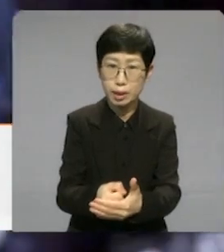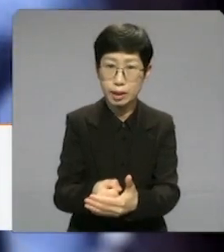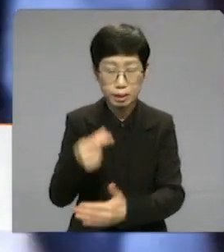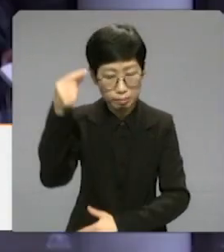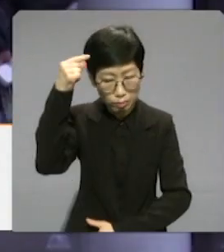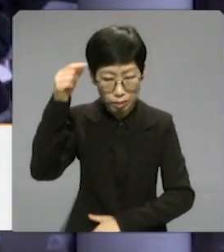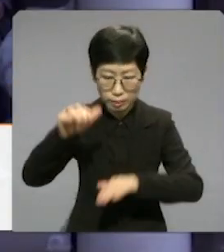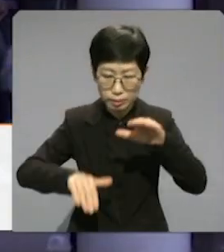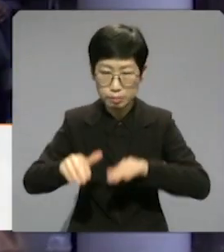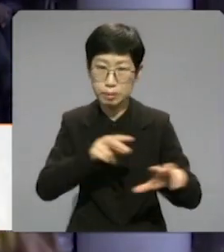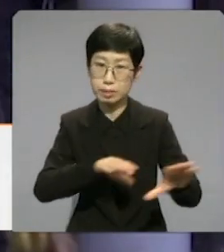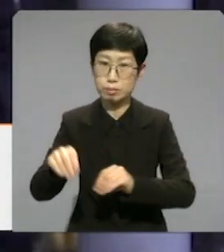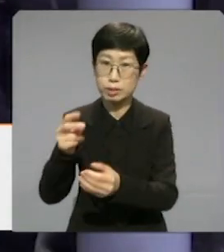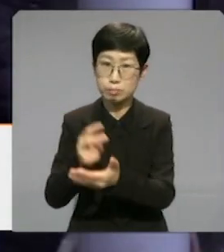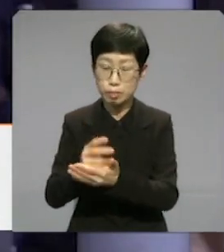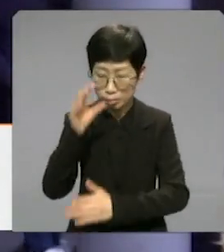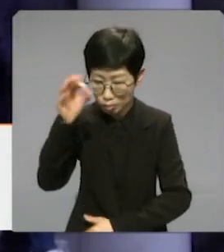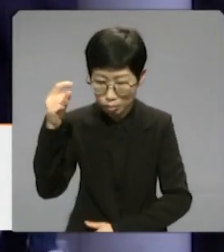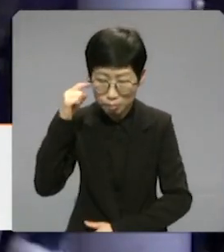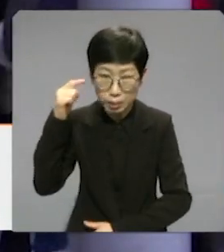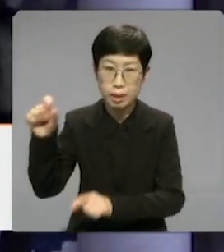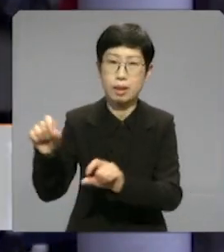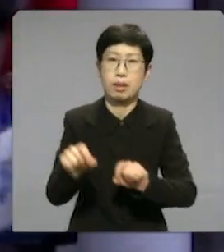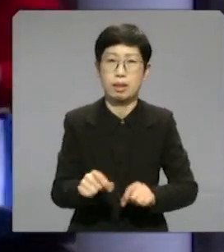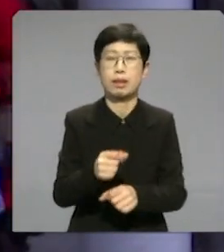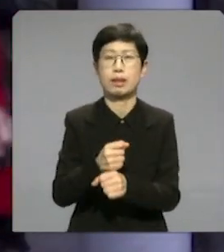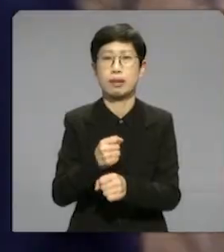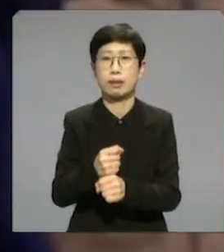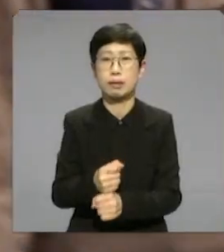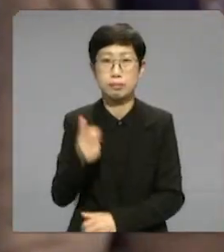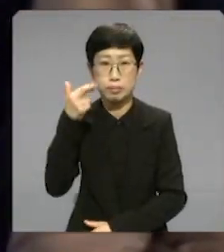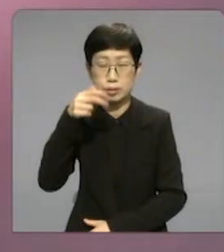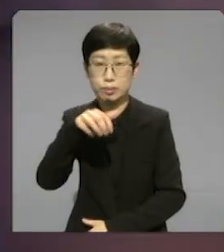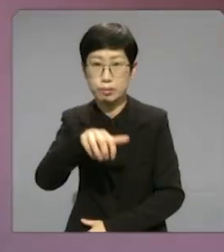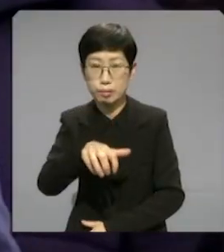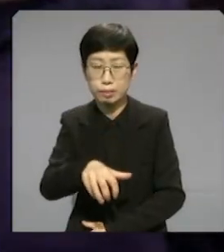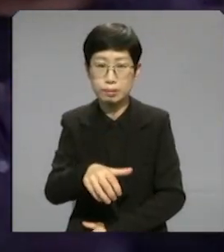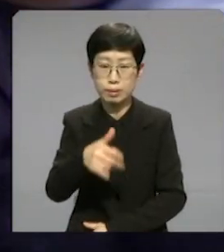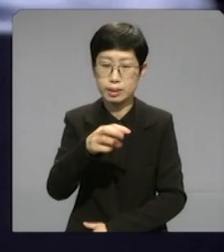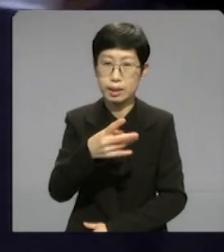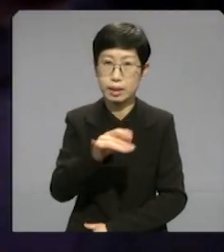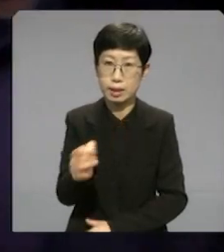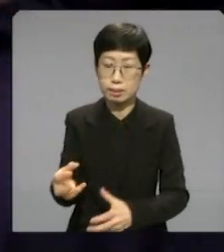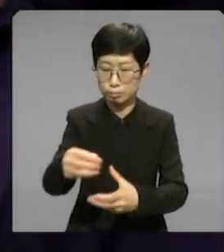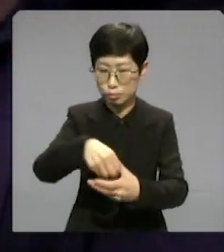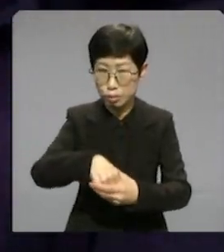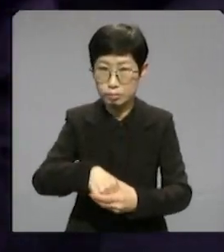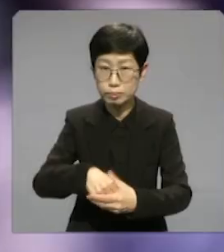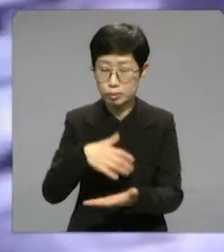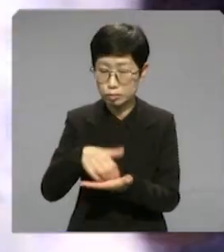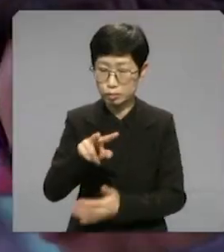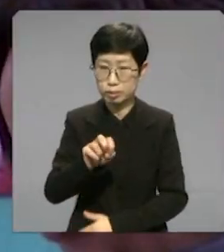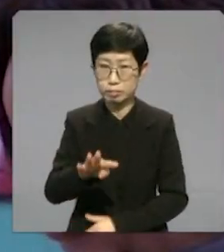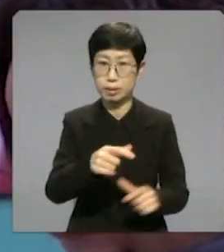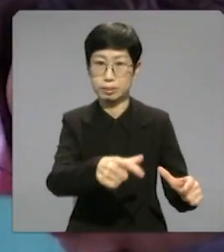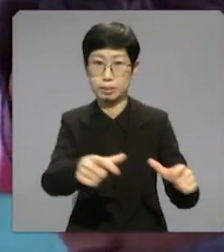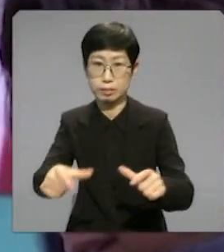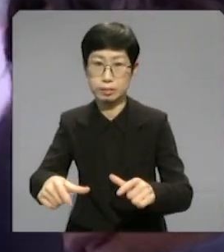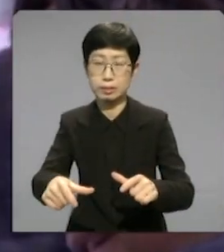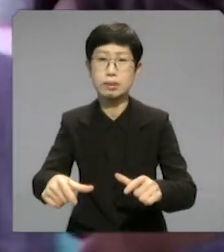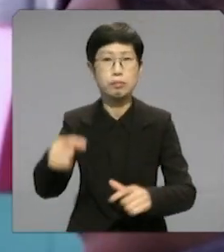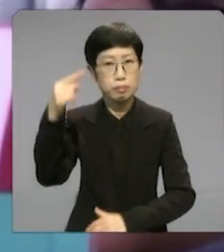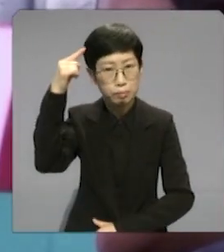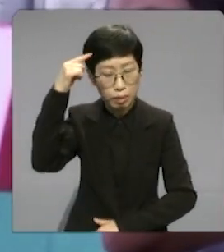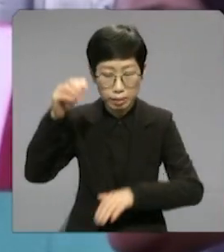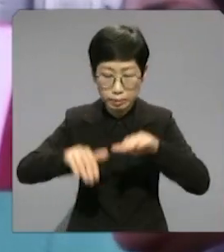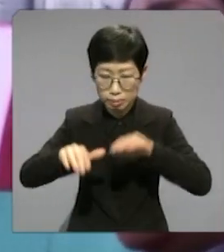금지법인 크라운법에서 영감받았습니다. 현재 미국에서는 캘리포니아주를 비롯한 24개 주에서 인종별 두발